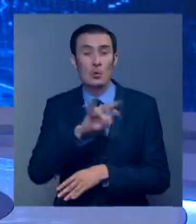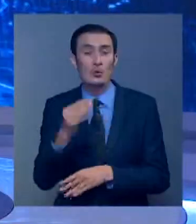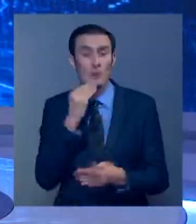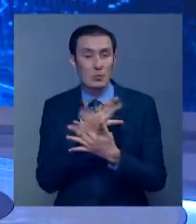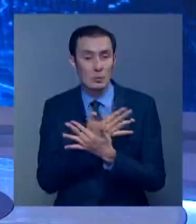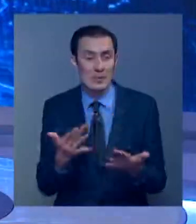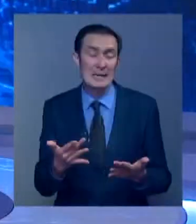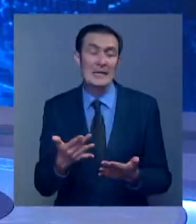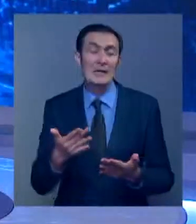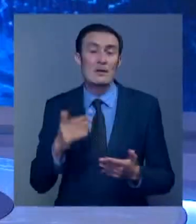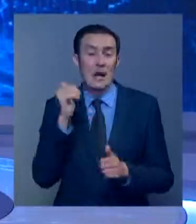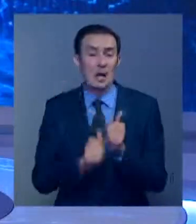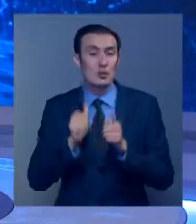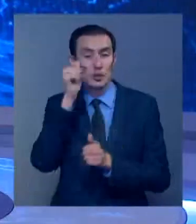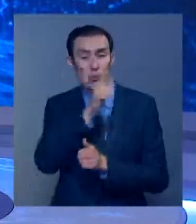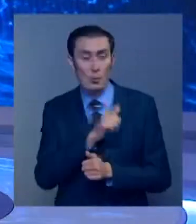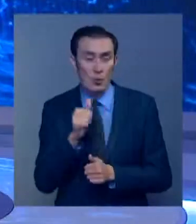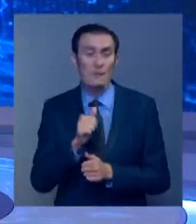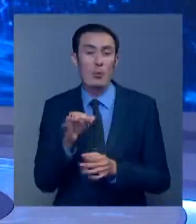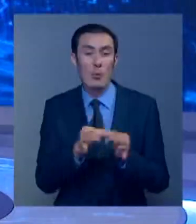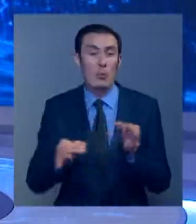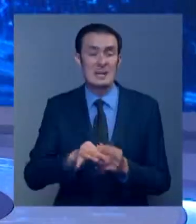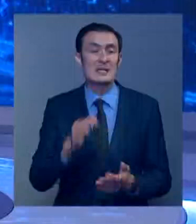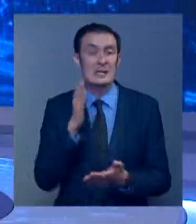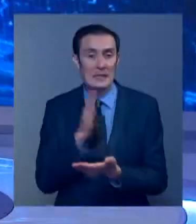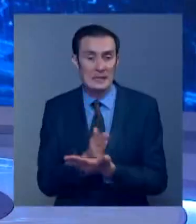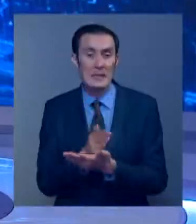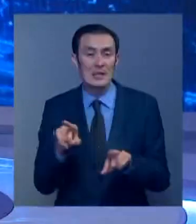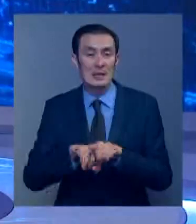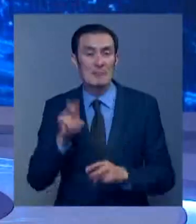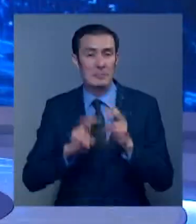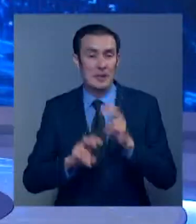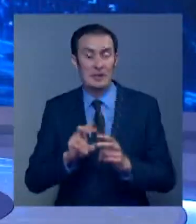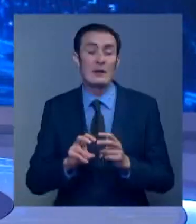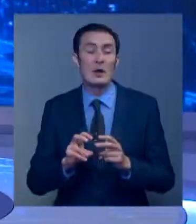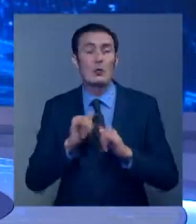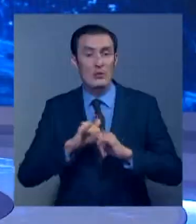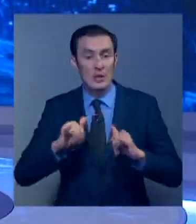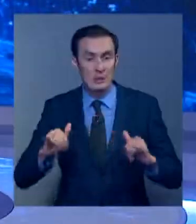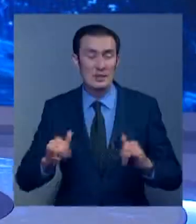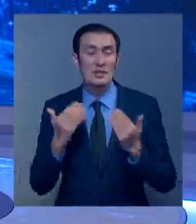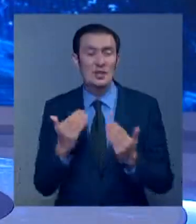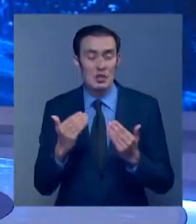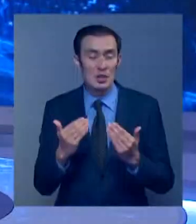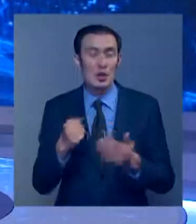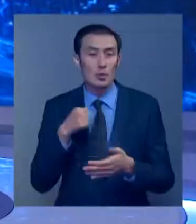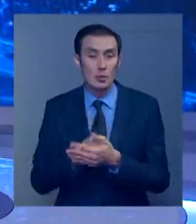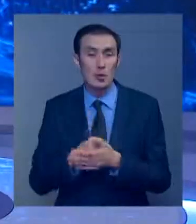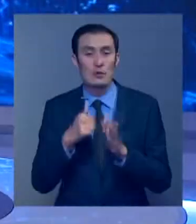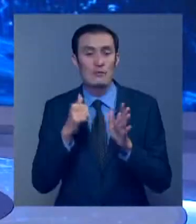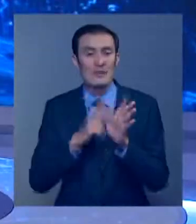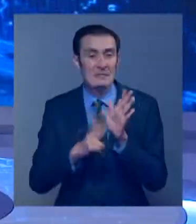словам специалистов, из года в год в регионе есть таких предприятий. Число таких предприятий растет. Сейчас их число